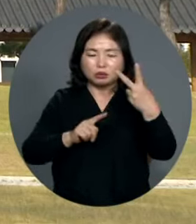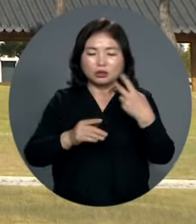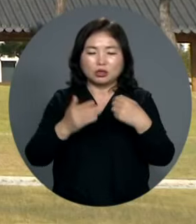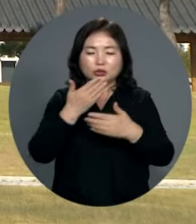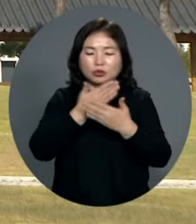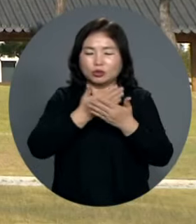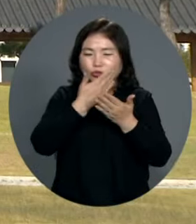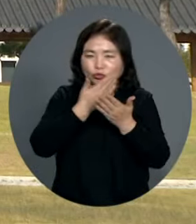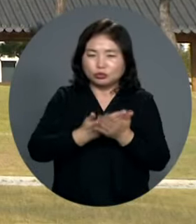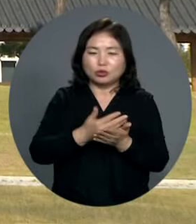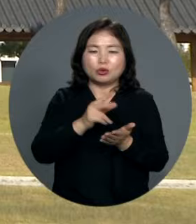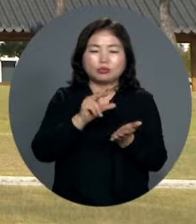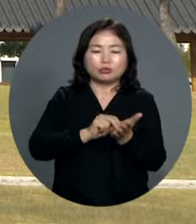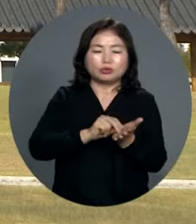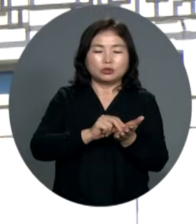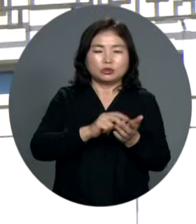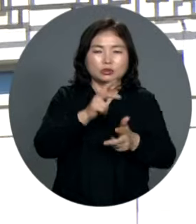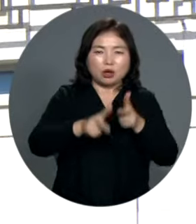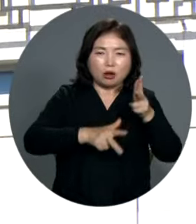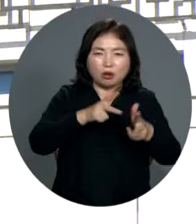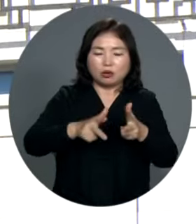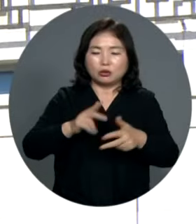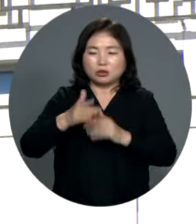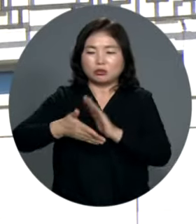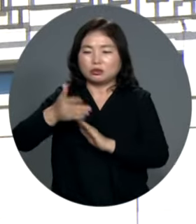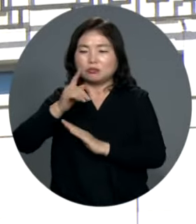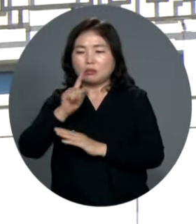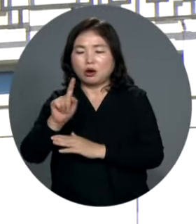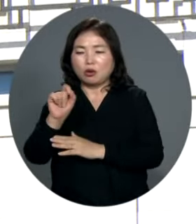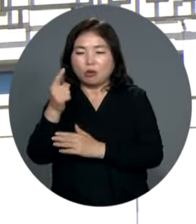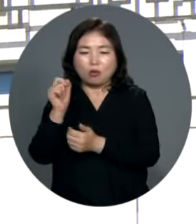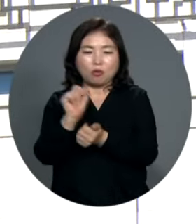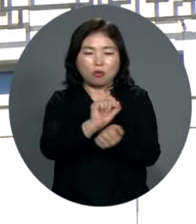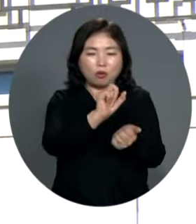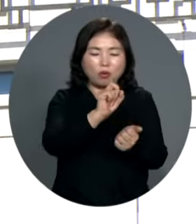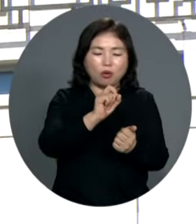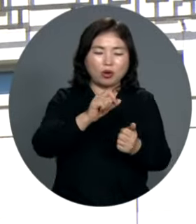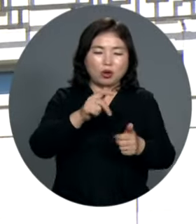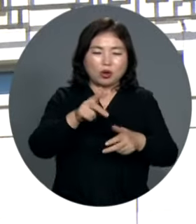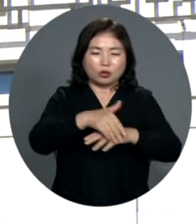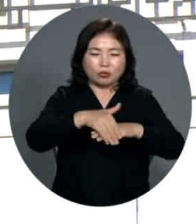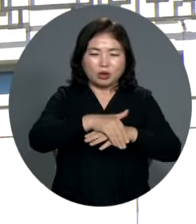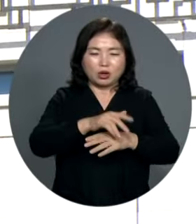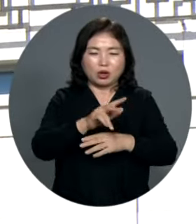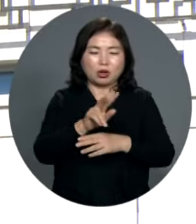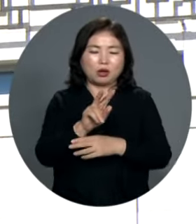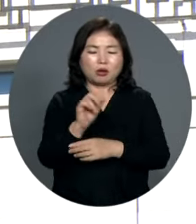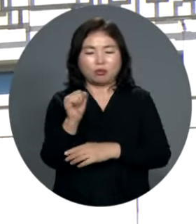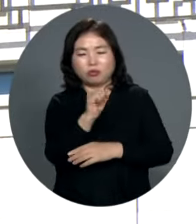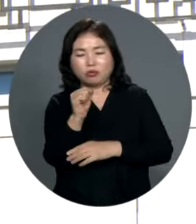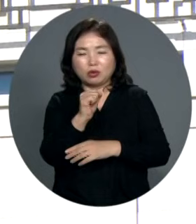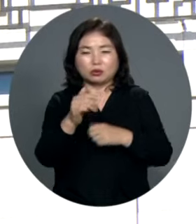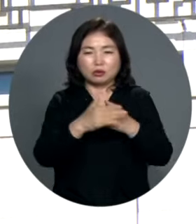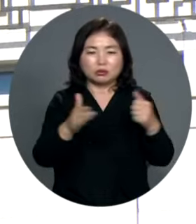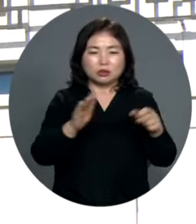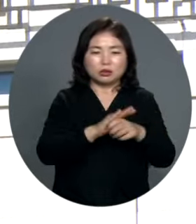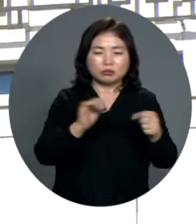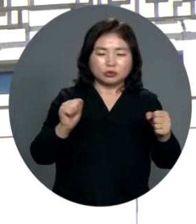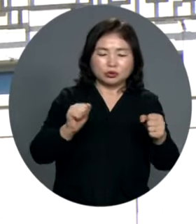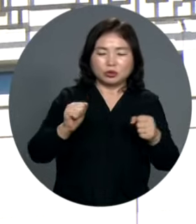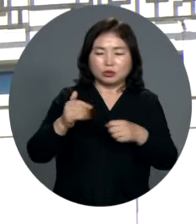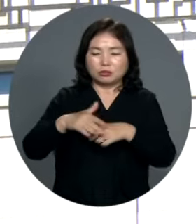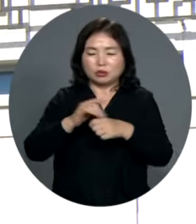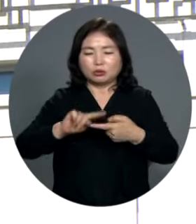대개가 대구시장 말한마디에 휘청거리면서 대구시와 경상북도의 상생 관계에도 미묘한 기류가 흐르고 있다는 지적입니다